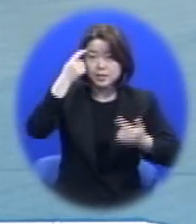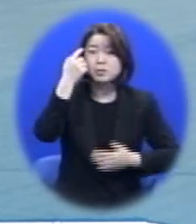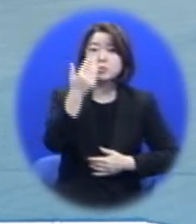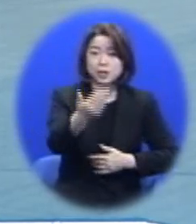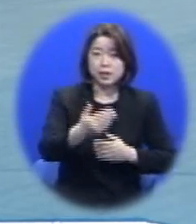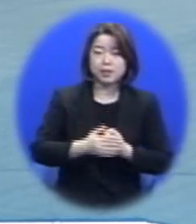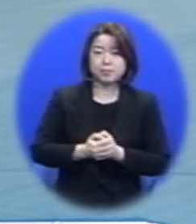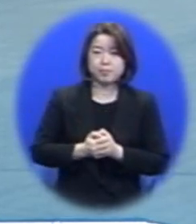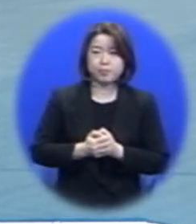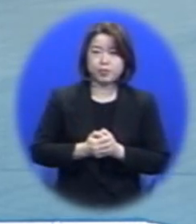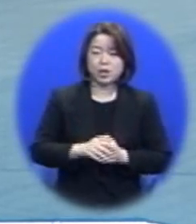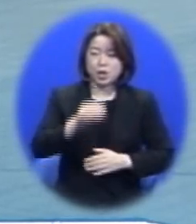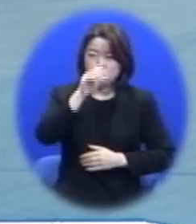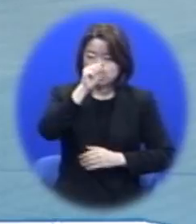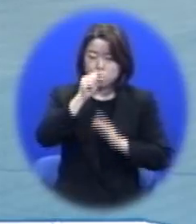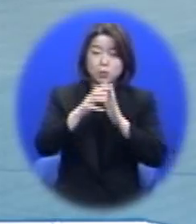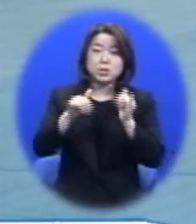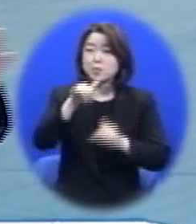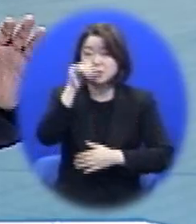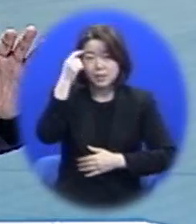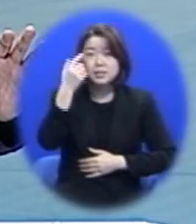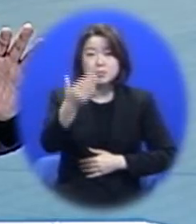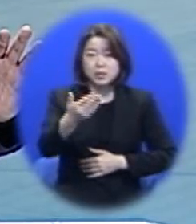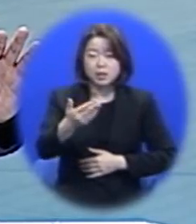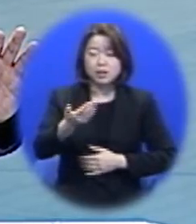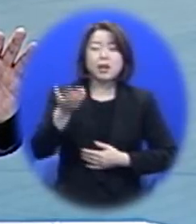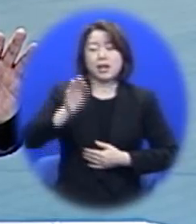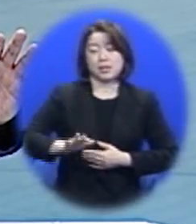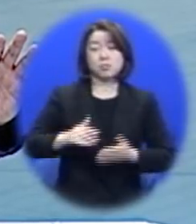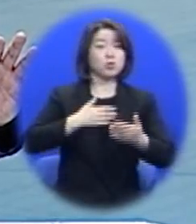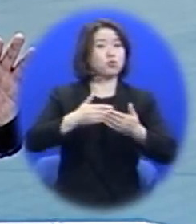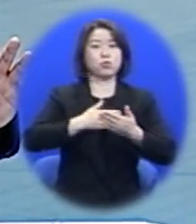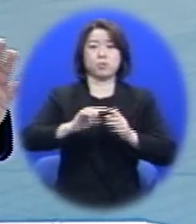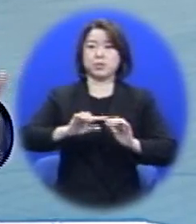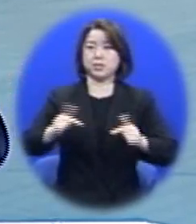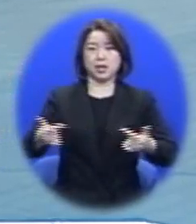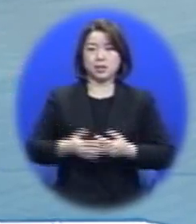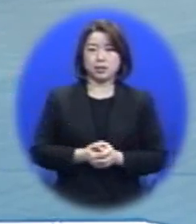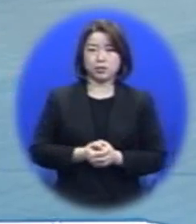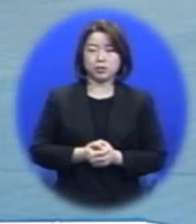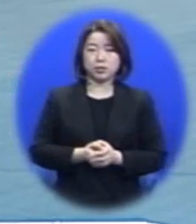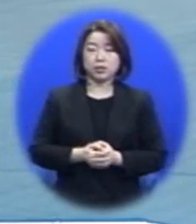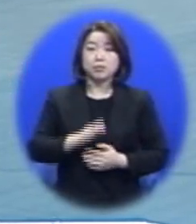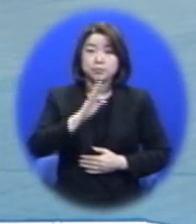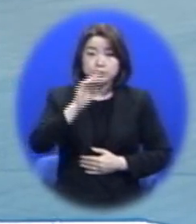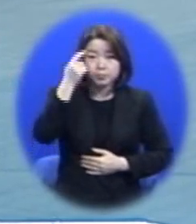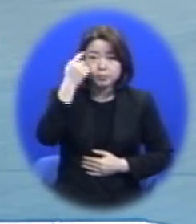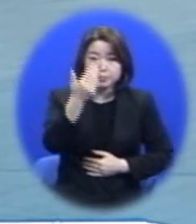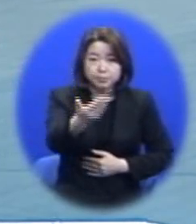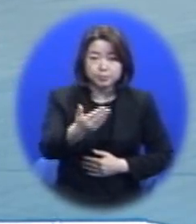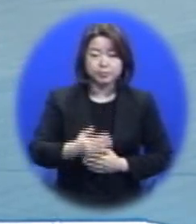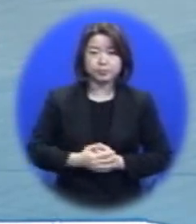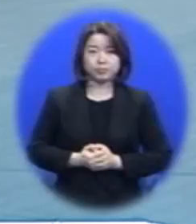좋은 사람이야 있겠습니까? 고난이. 그냥 두렵지는 않습니다. 여러분 그렇습니까?